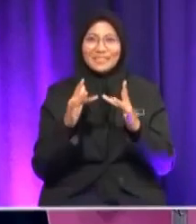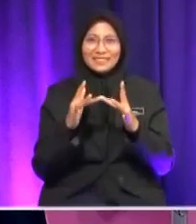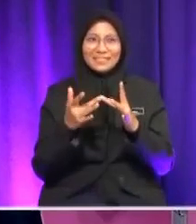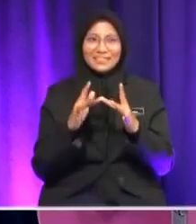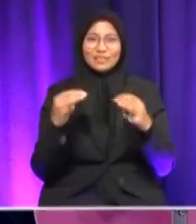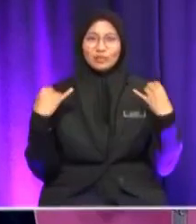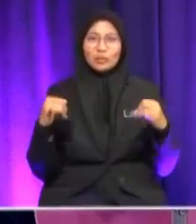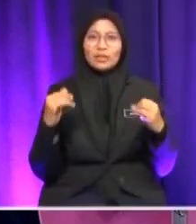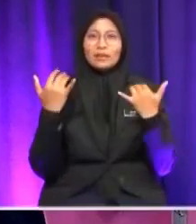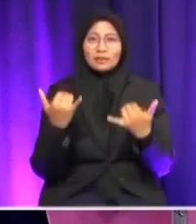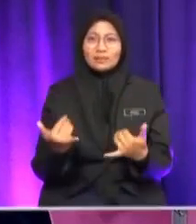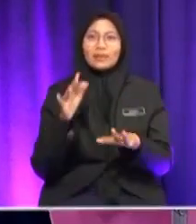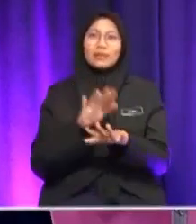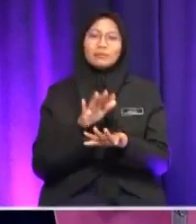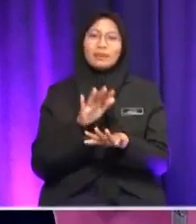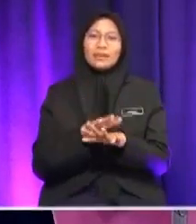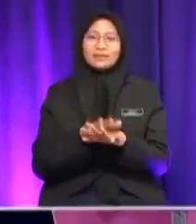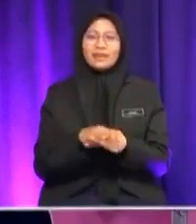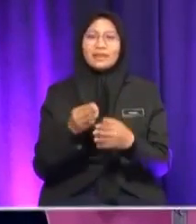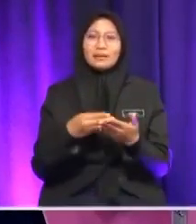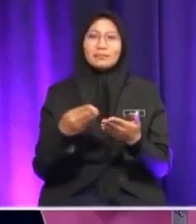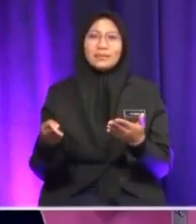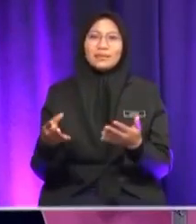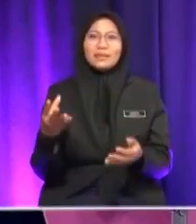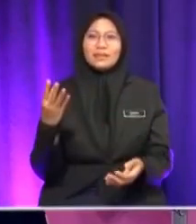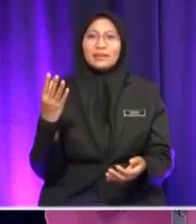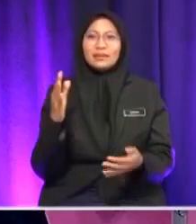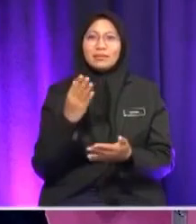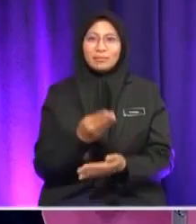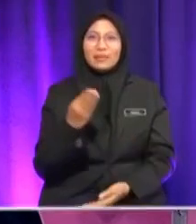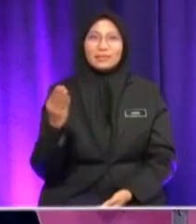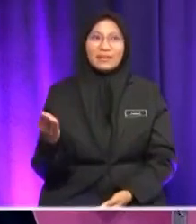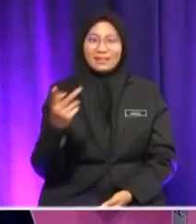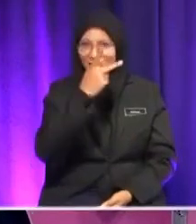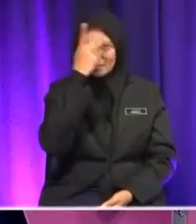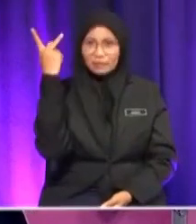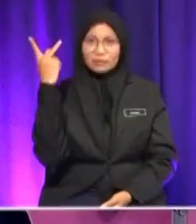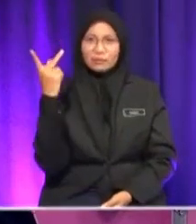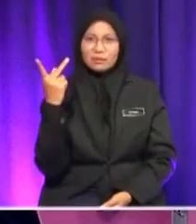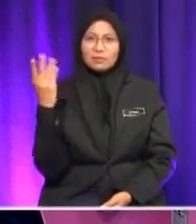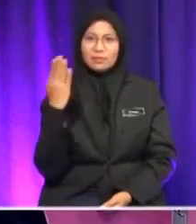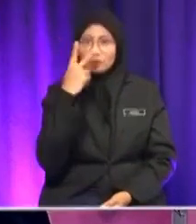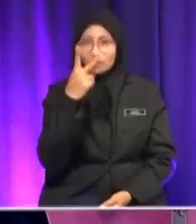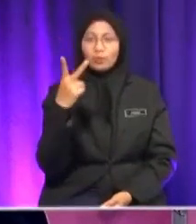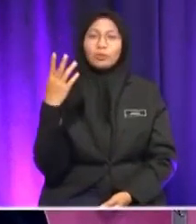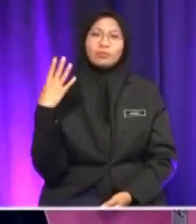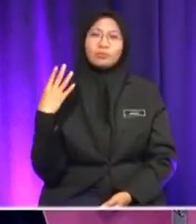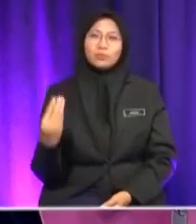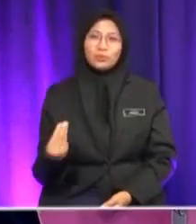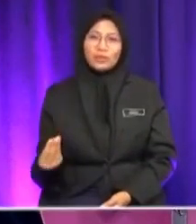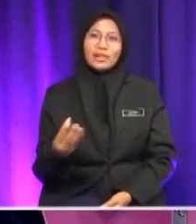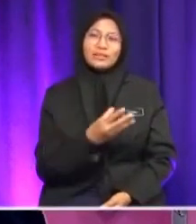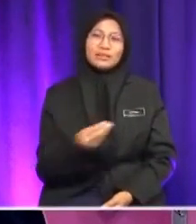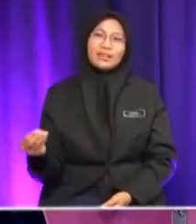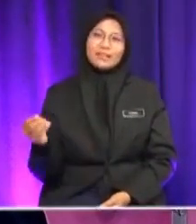dalam kalangan kita membeli barang ataupun membeli sesuatu perkhidmatan disebabkan jualan murah. Yang kedua disebabkan oleh